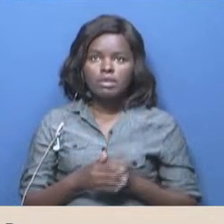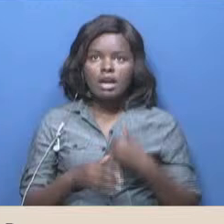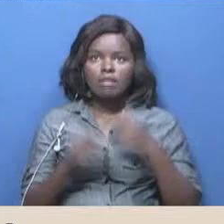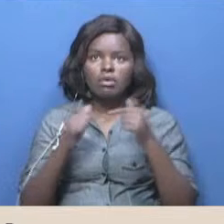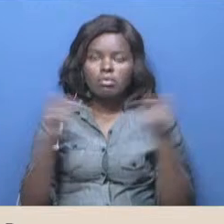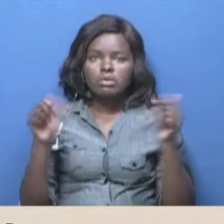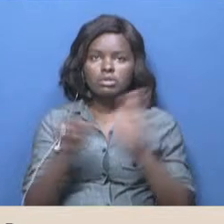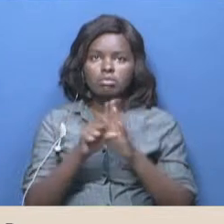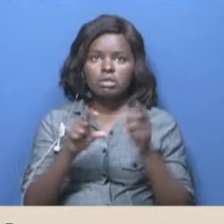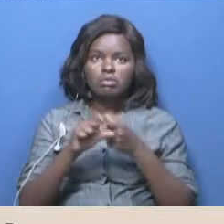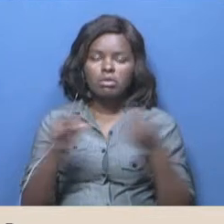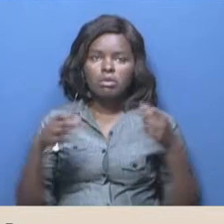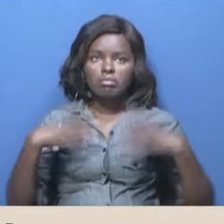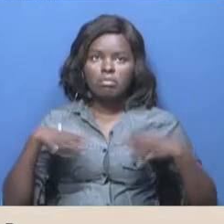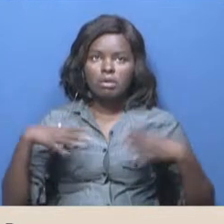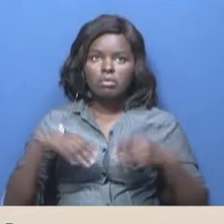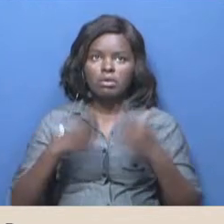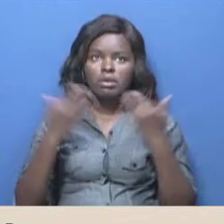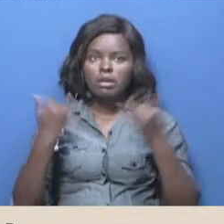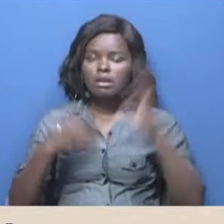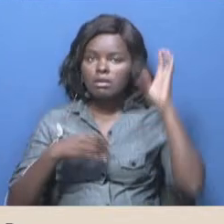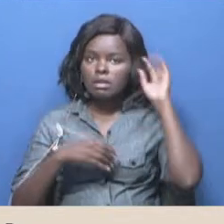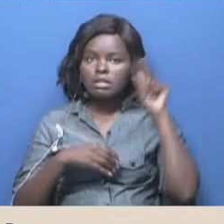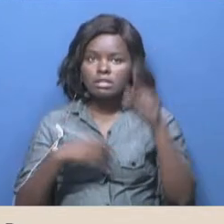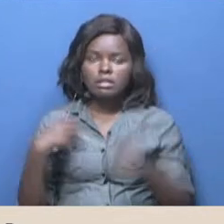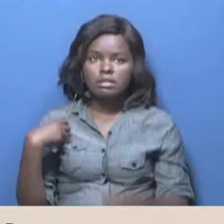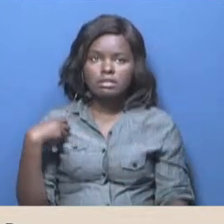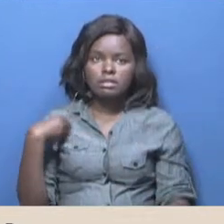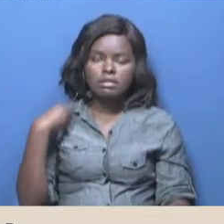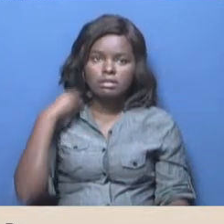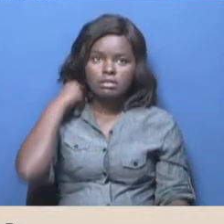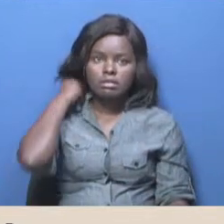munene kuma kuri andu aketwamukire riboti ino.